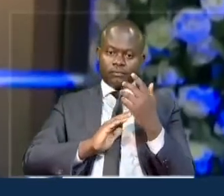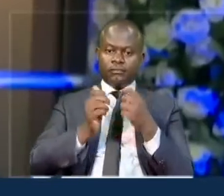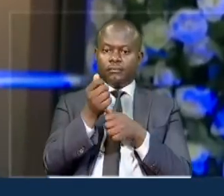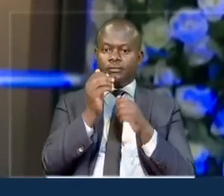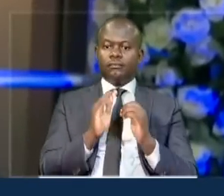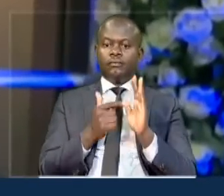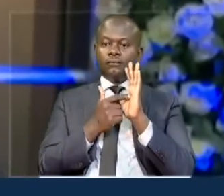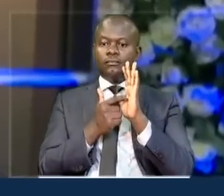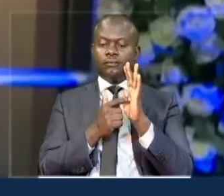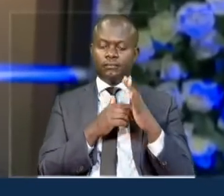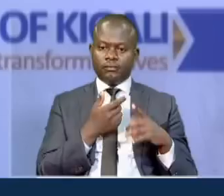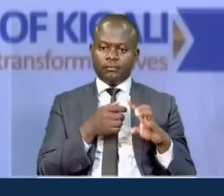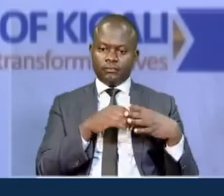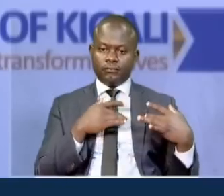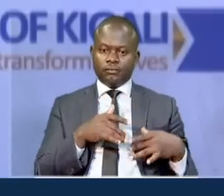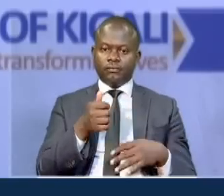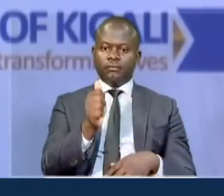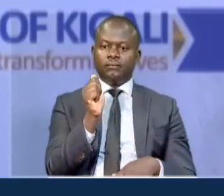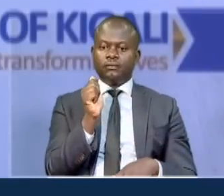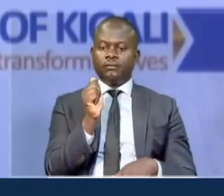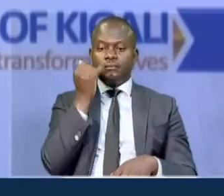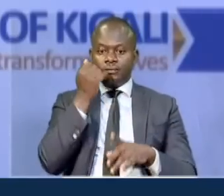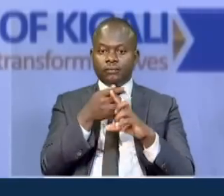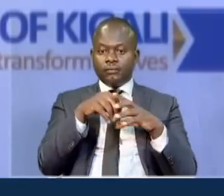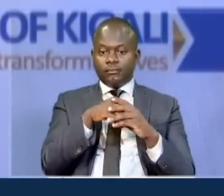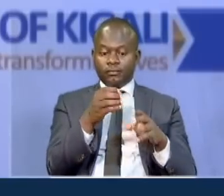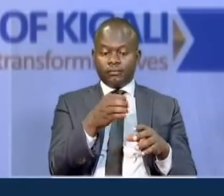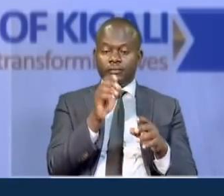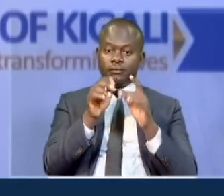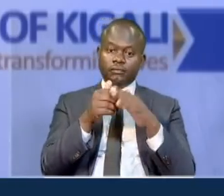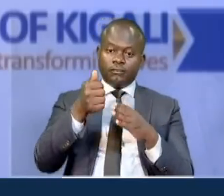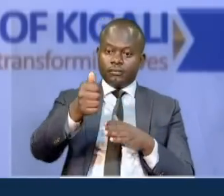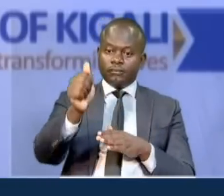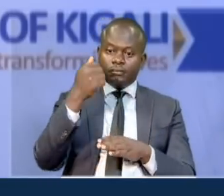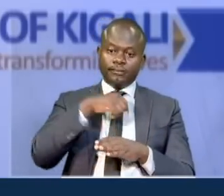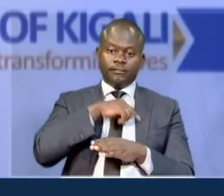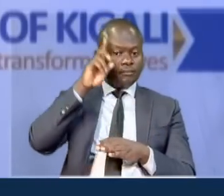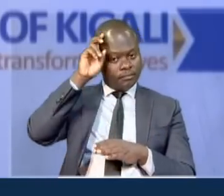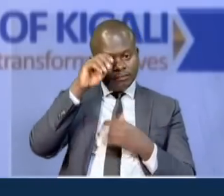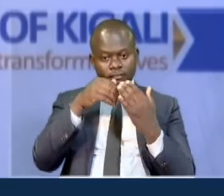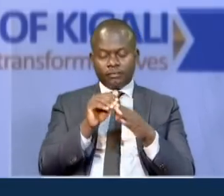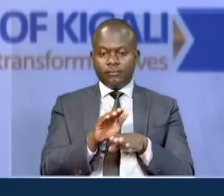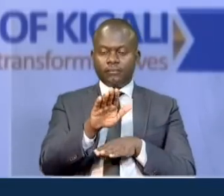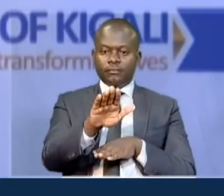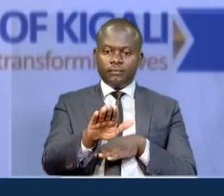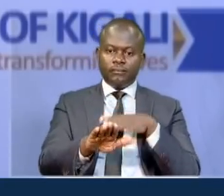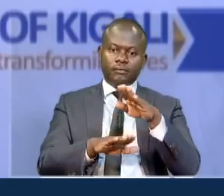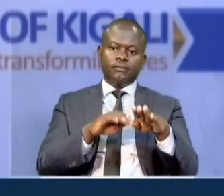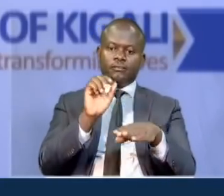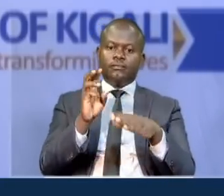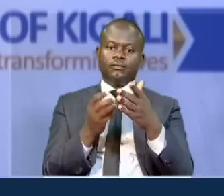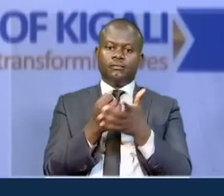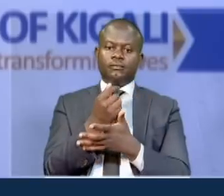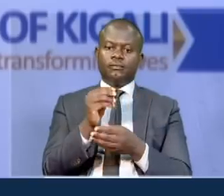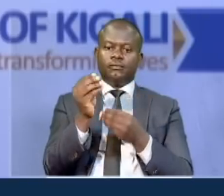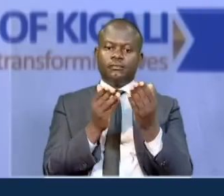banki bagaragaje imbamutima zabo ngo babivanye ku masosiyete bakayishyira ku bantu ku giti cyabo. Ndibaza ko ari intambwe nziza cyane izatuma